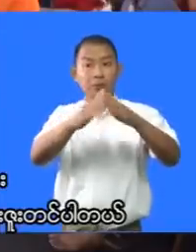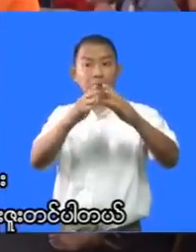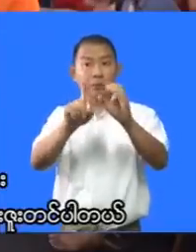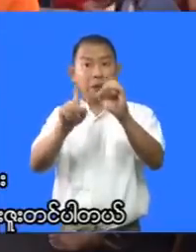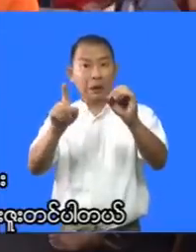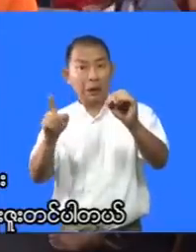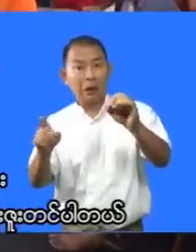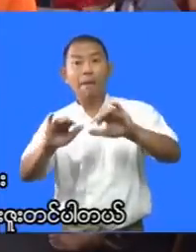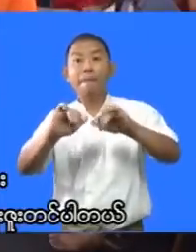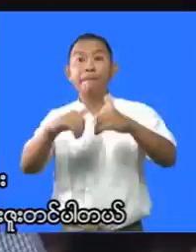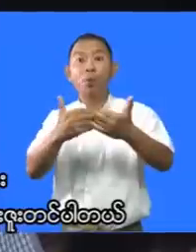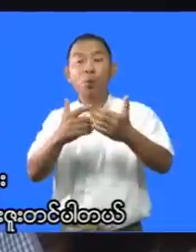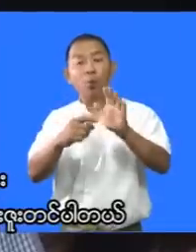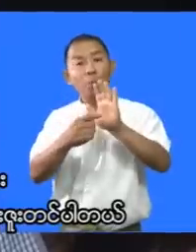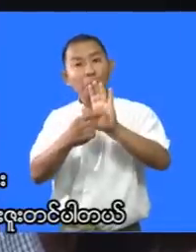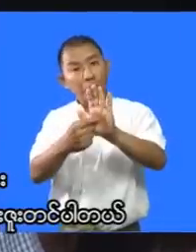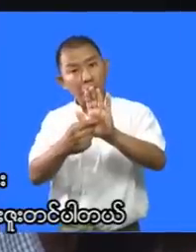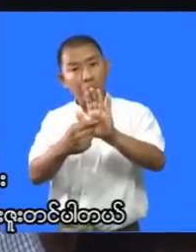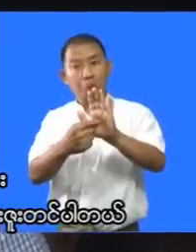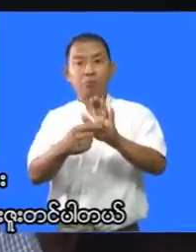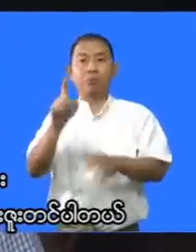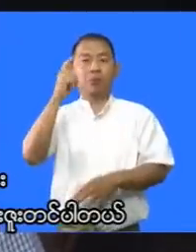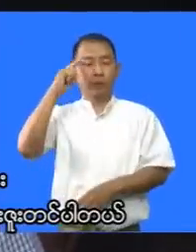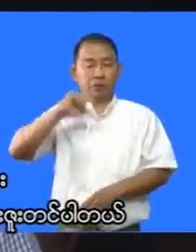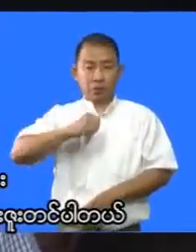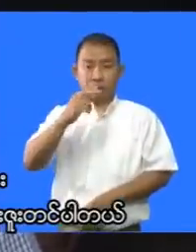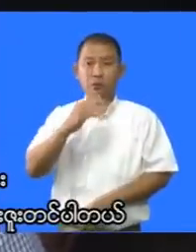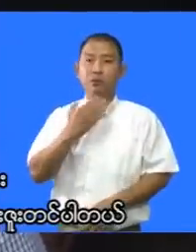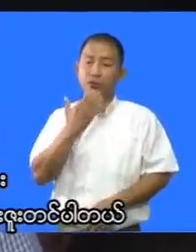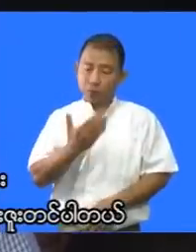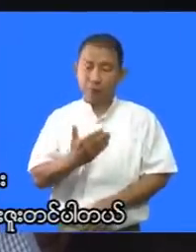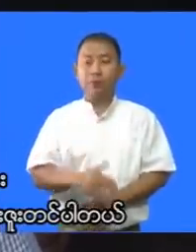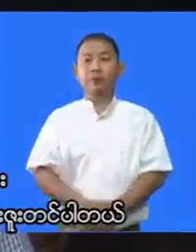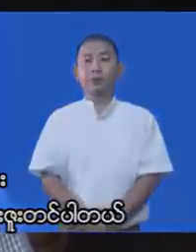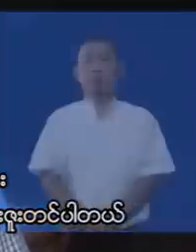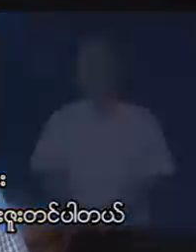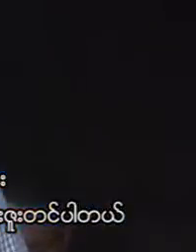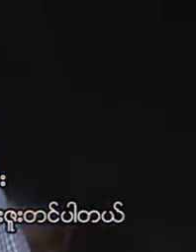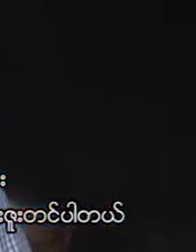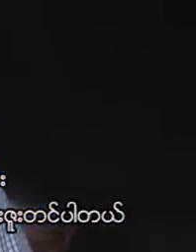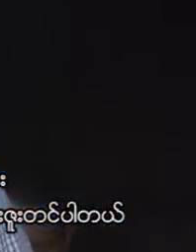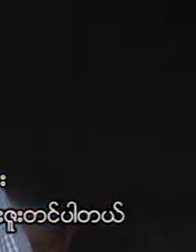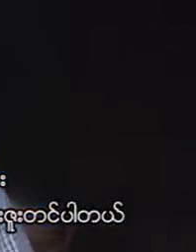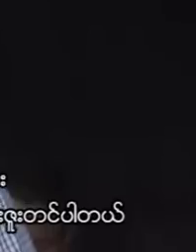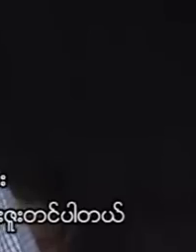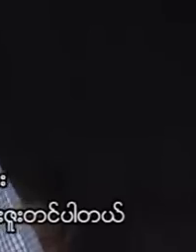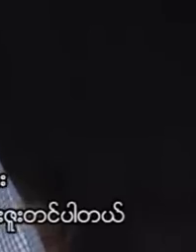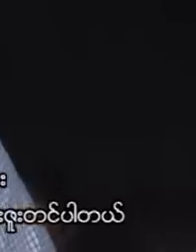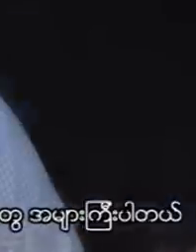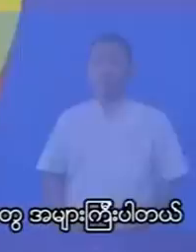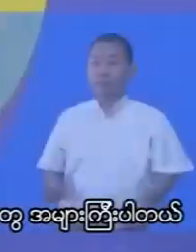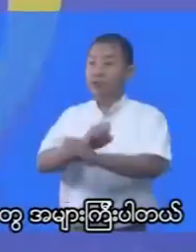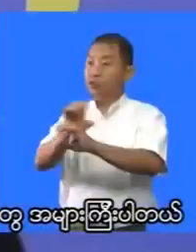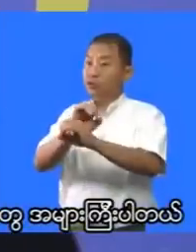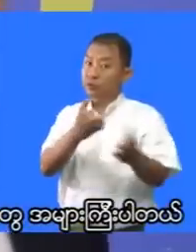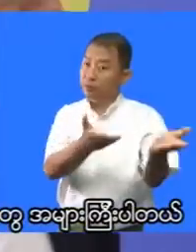င်အပြင်မှာတိုင်းသားဘာသာစကားပြောနေရိုက်နေတဲ့တိုင်းသားဒေသကားတွေရောအဲရုပ်ရှင်ုံတရားစီမံကိန်းမှာဘယ်လိုမျိုးအနေထားနဲ့ဟိုကူညီပံ့ပိုးပေးမလဲဆိုတာသိချင်ပါတယ်ဟုတ်ကဲ့ကျေးဇူးတင်ပါ